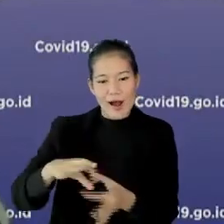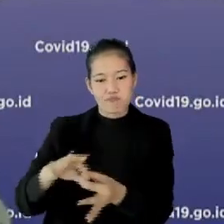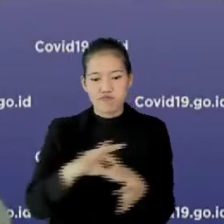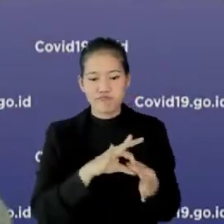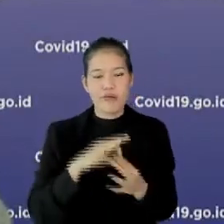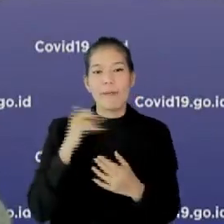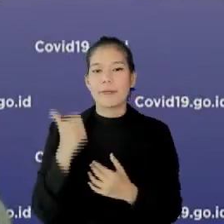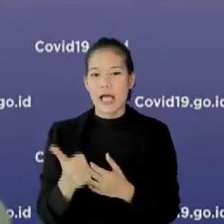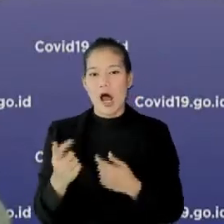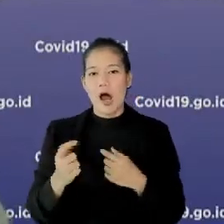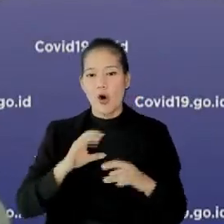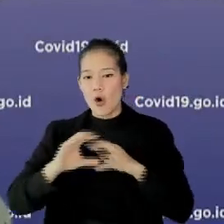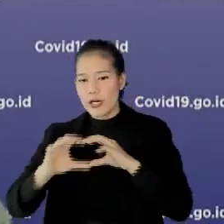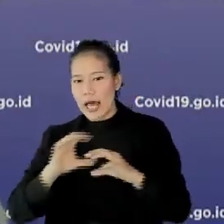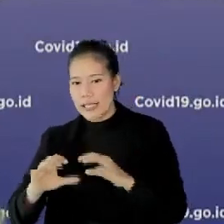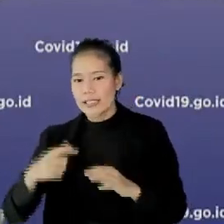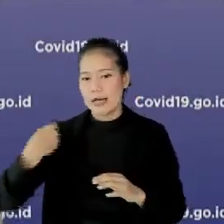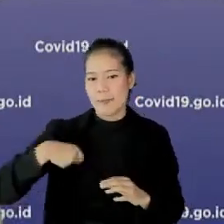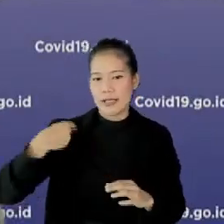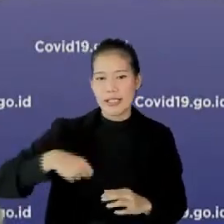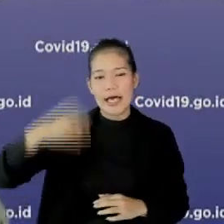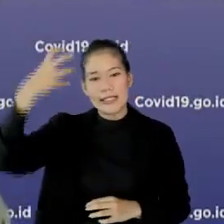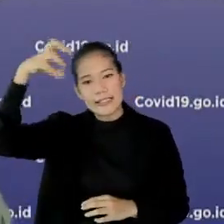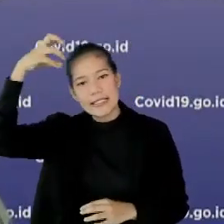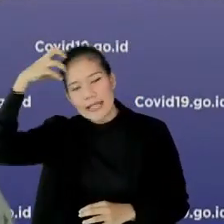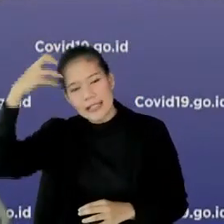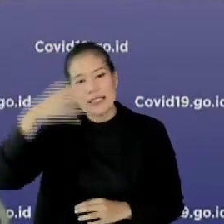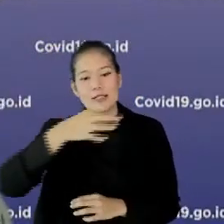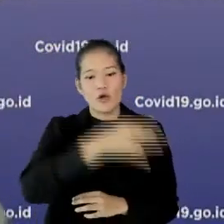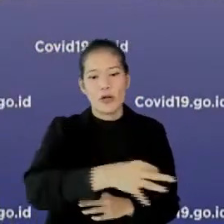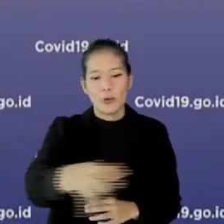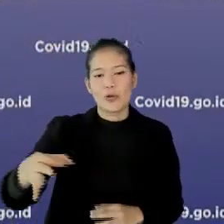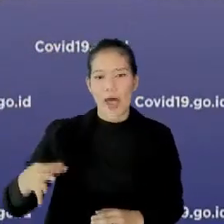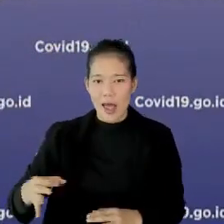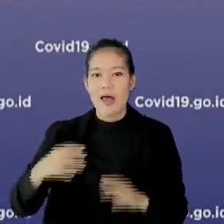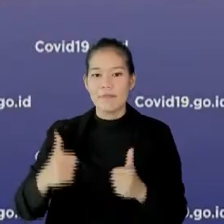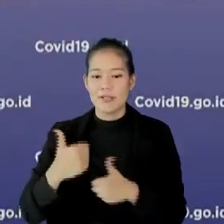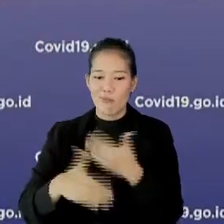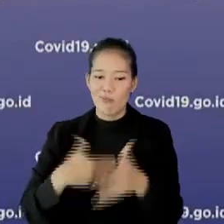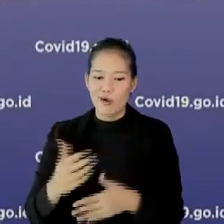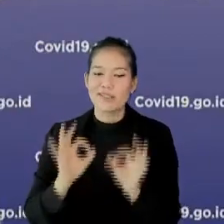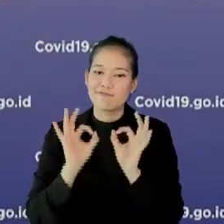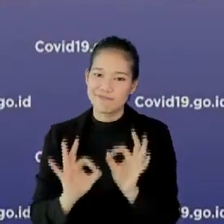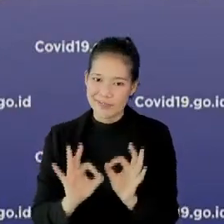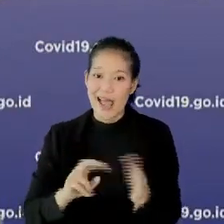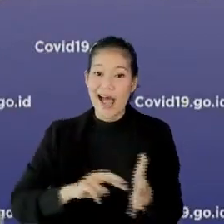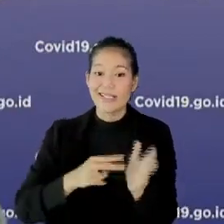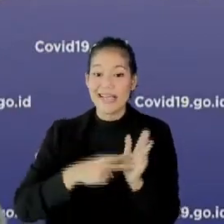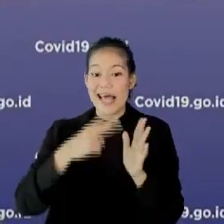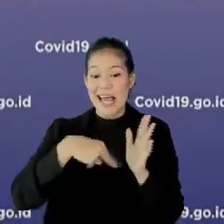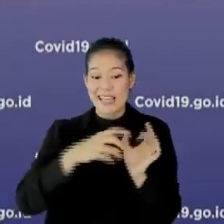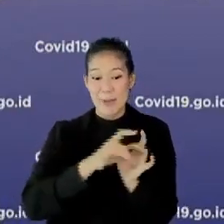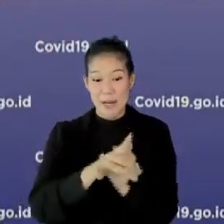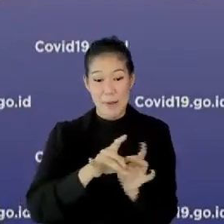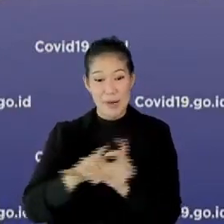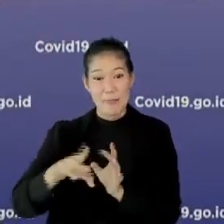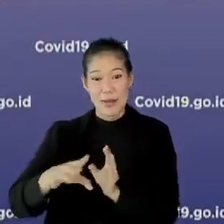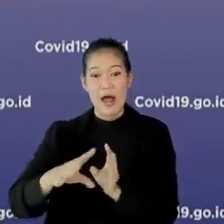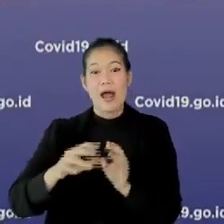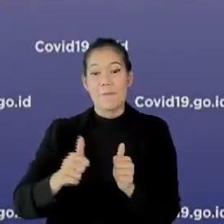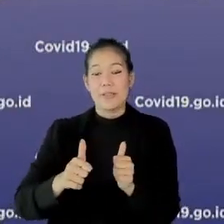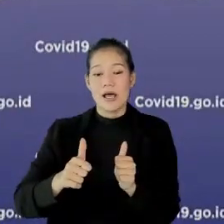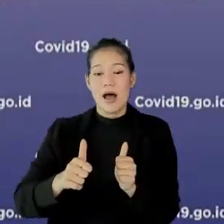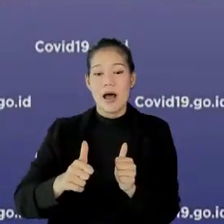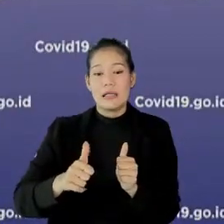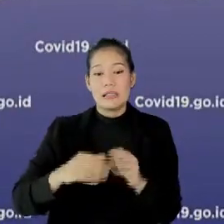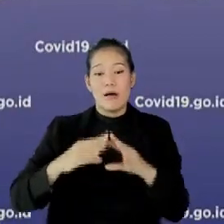bagaimana koordinasi antara Kementerian Kesehatan dengan Dinas Kesehatan Provinsi, Kabupaten, Kota juga dapat berjalan agar gap-gap data ini dapat semakin kecil lah, tidak